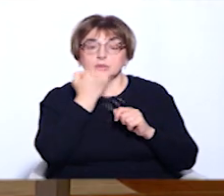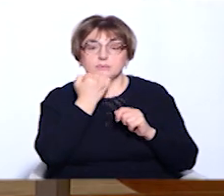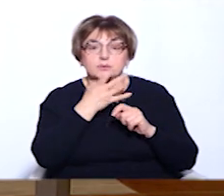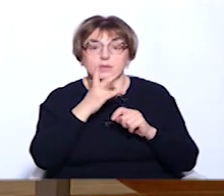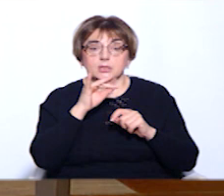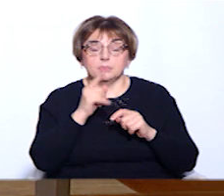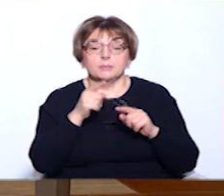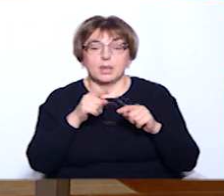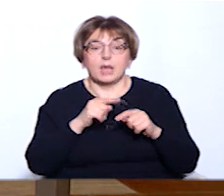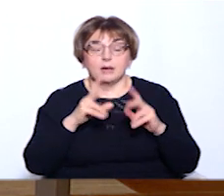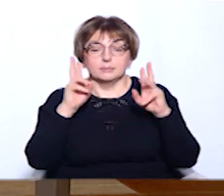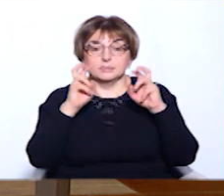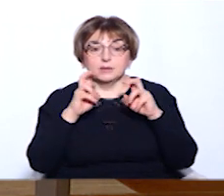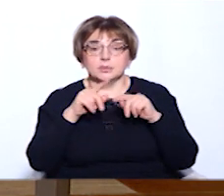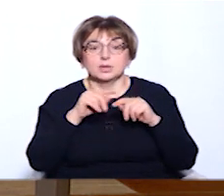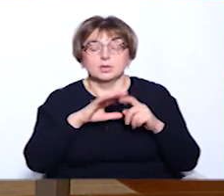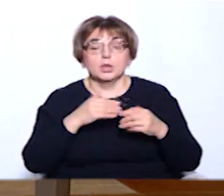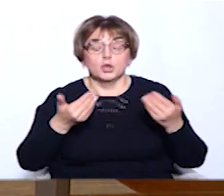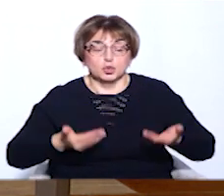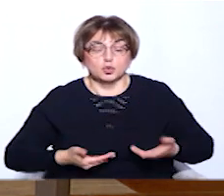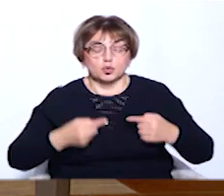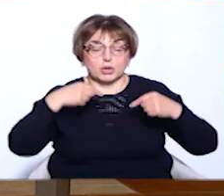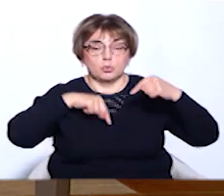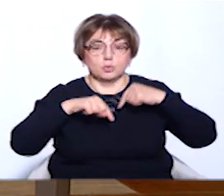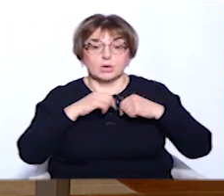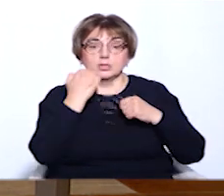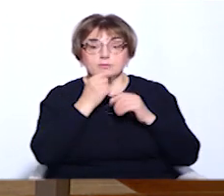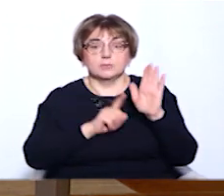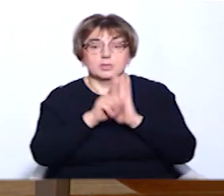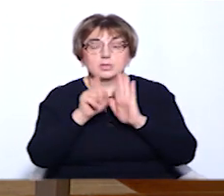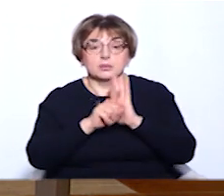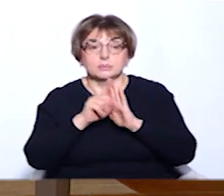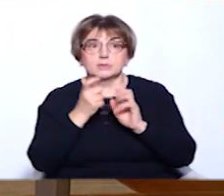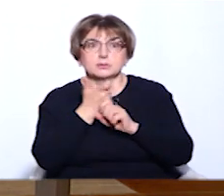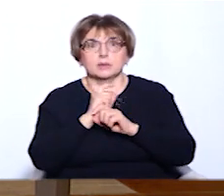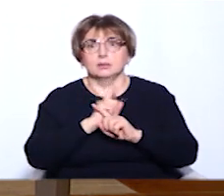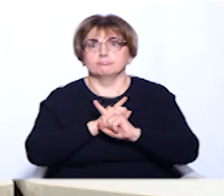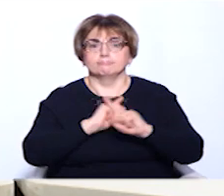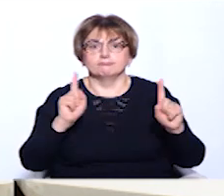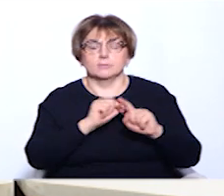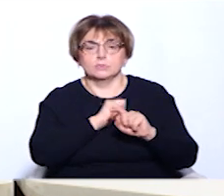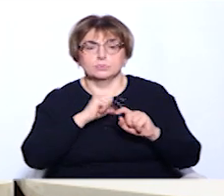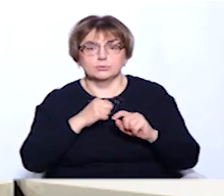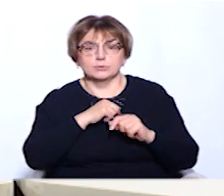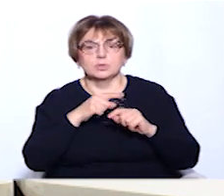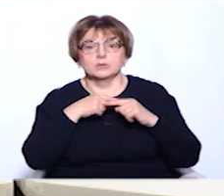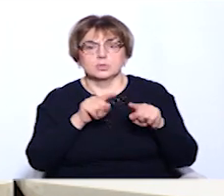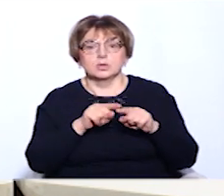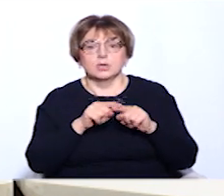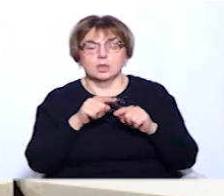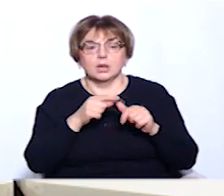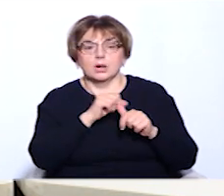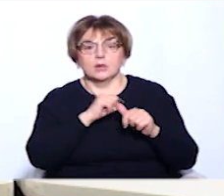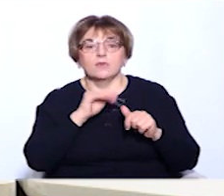ამ თეორიას, რომ ეს ცოცხალ ორგანიზმებში ნივთიერებები წარმოიქმნებოდა რაღაცა ზებუნებრივი სასიცოცხლო ძალების საშუალებით,